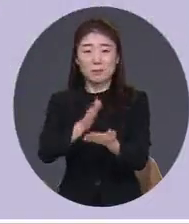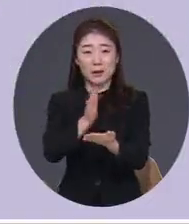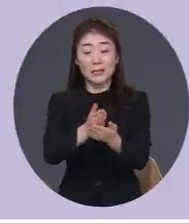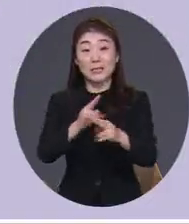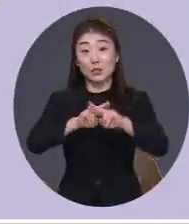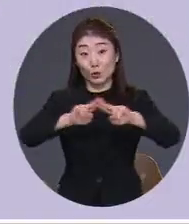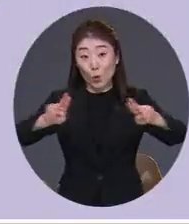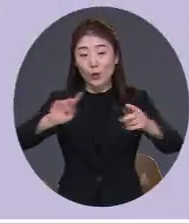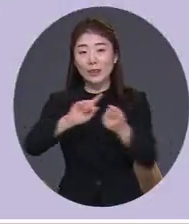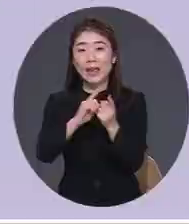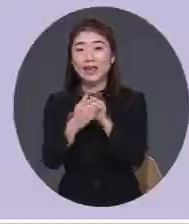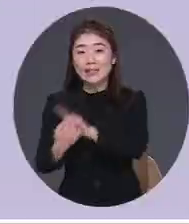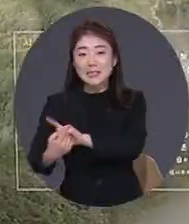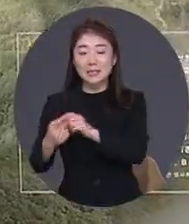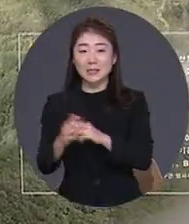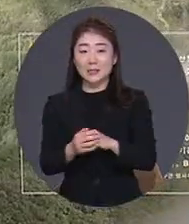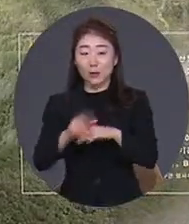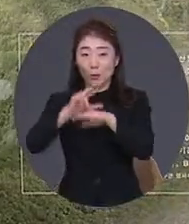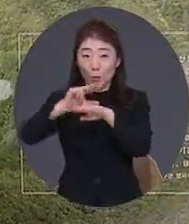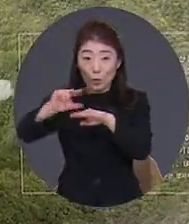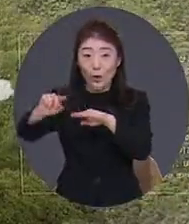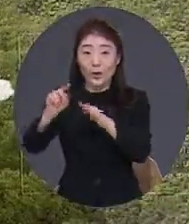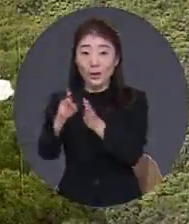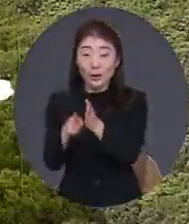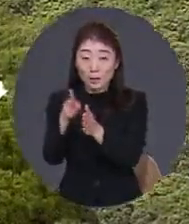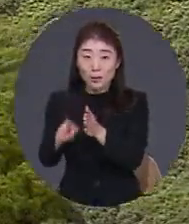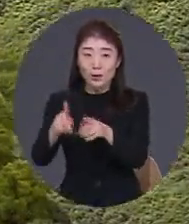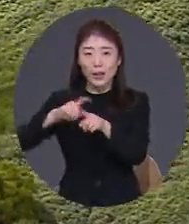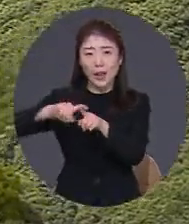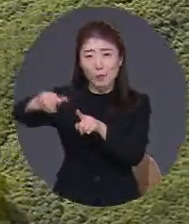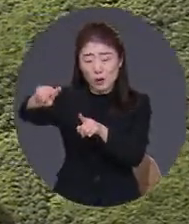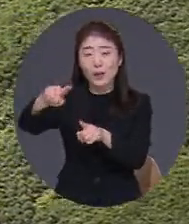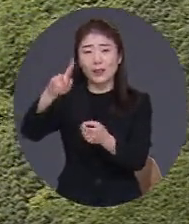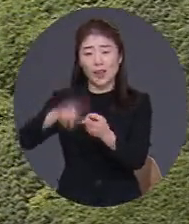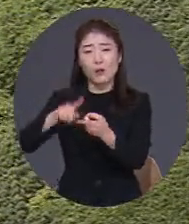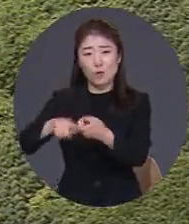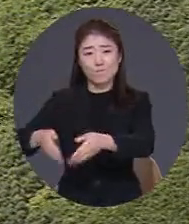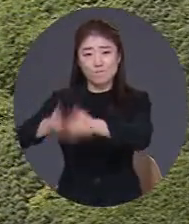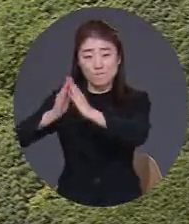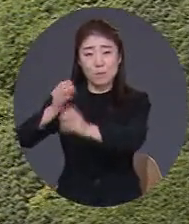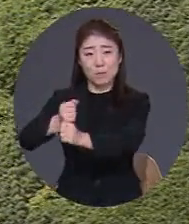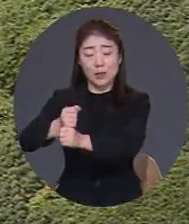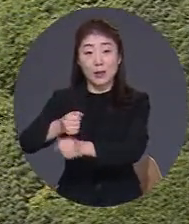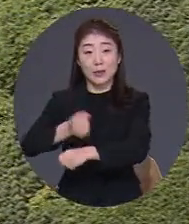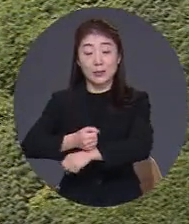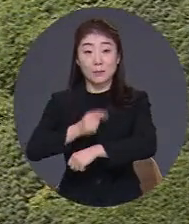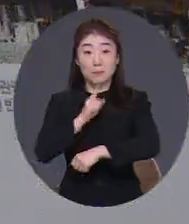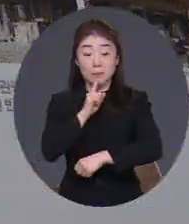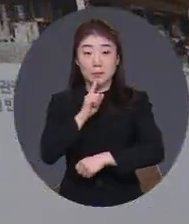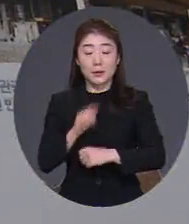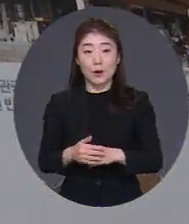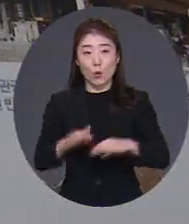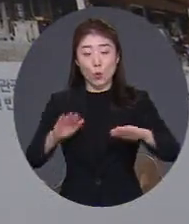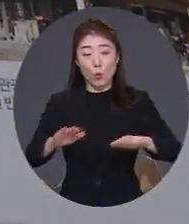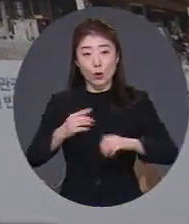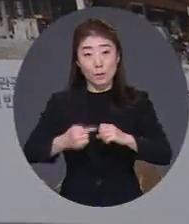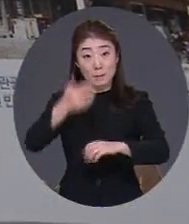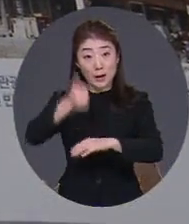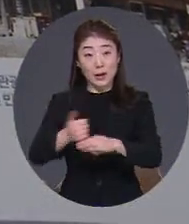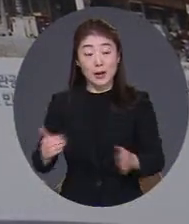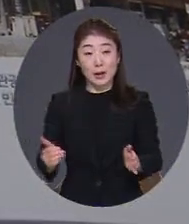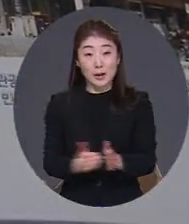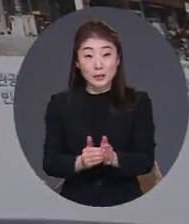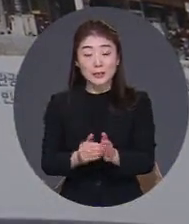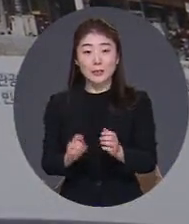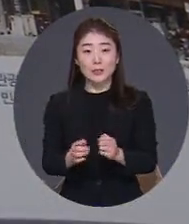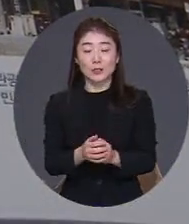뺀 산악열차와 모노레일, 케이블카 설치는 강행한다는 겁니다. 이를 위해 올 연말까지 군